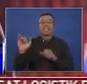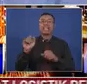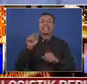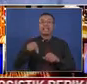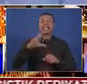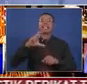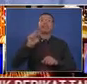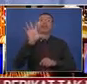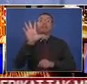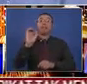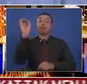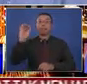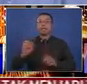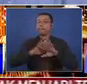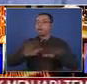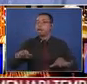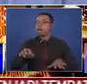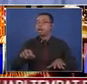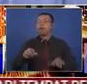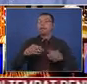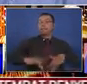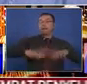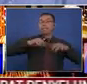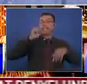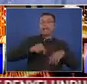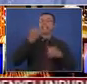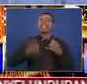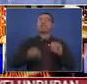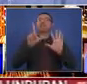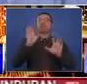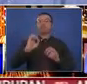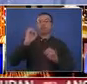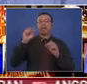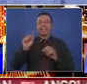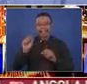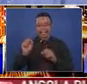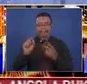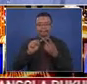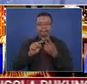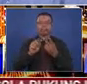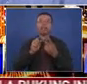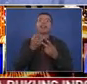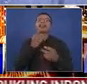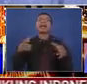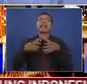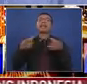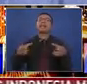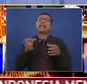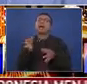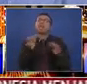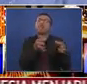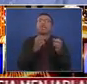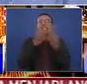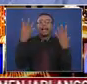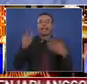50% beres makanya banjir dari 2200 titik tinggal 70 titik Ini mesti jelas lalu bicara soal reklamasi soal Pulau